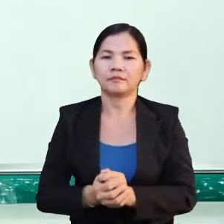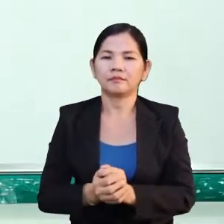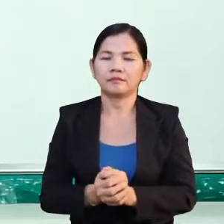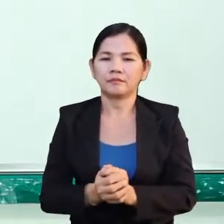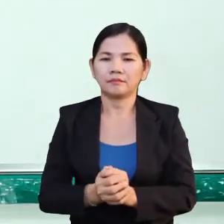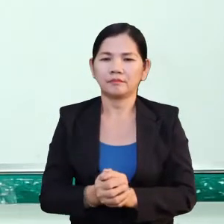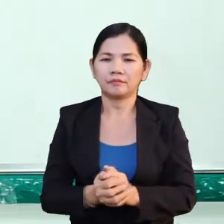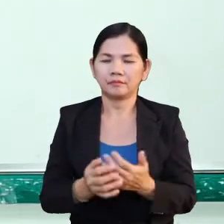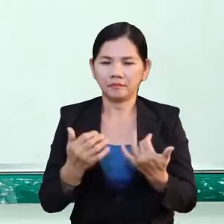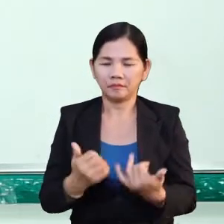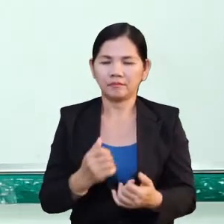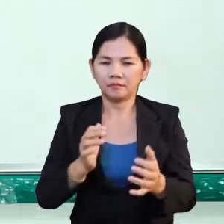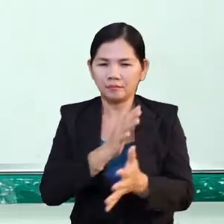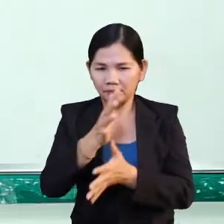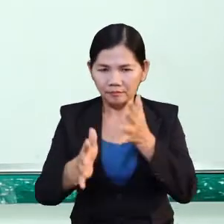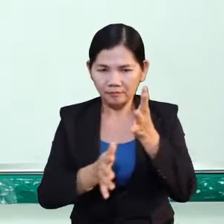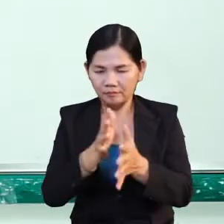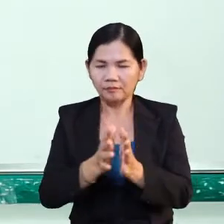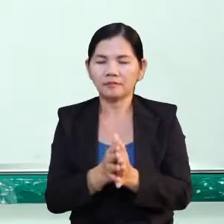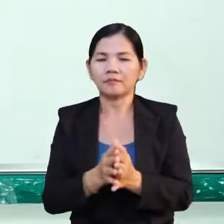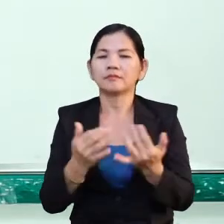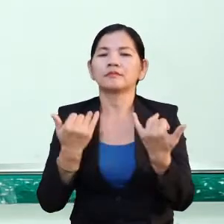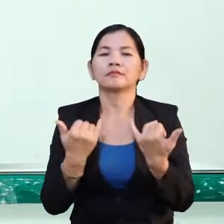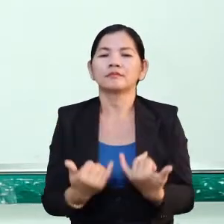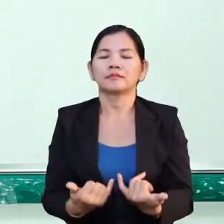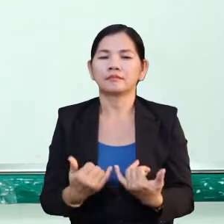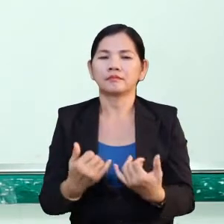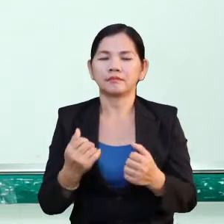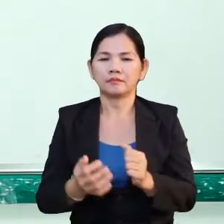យើងប្រាប់ថាជាសញ្ញាយ៉ាងម៉េចដែរកូន